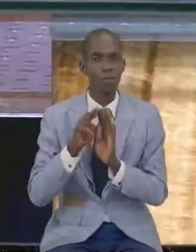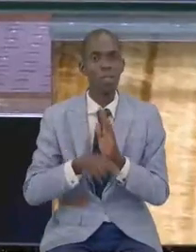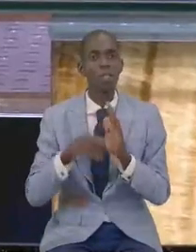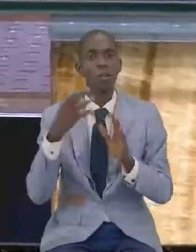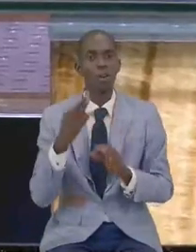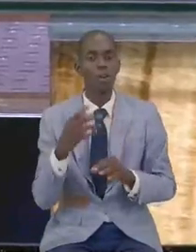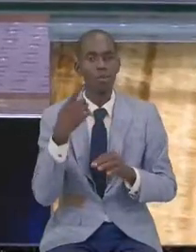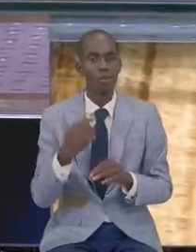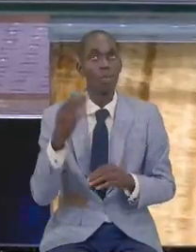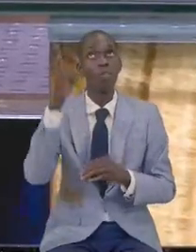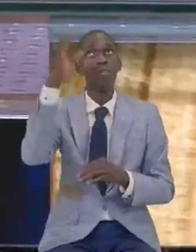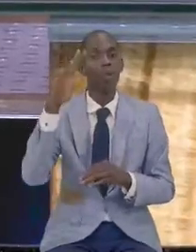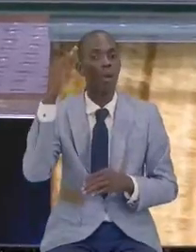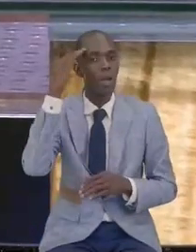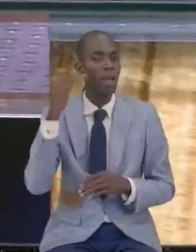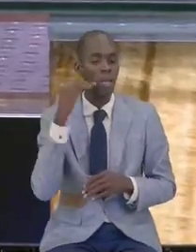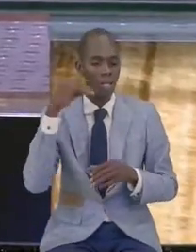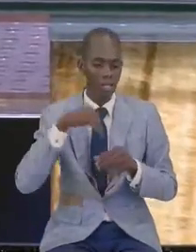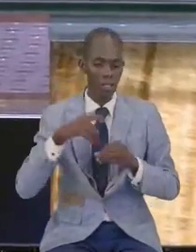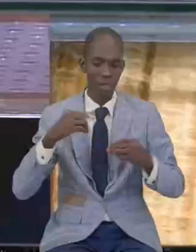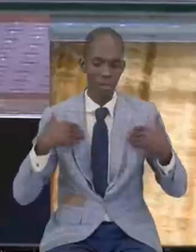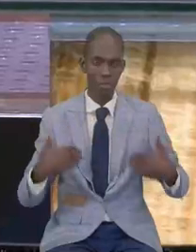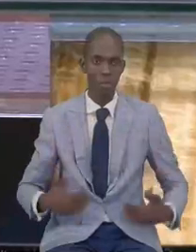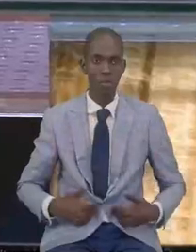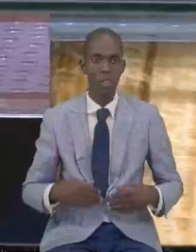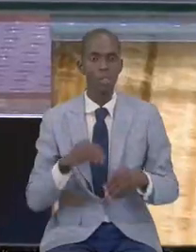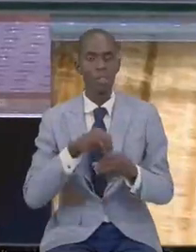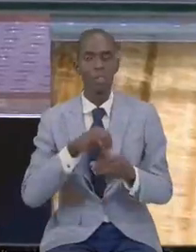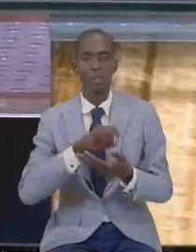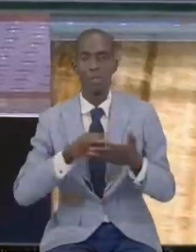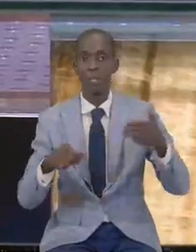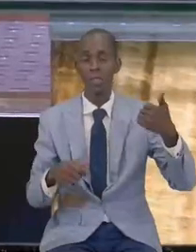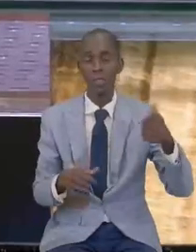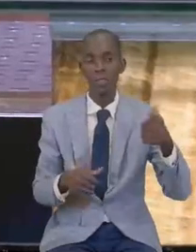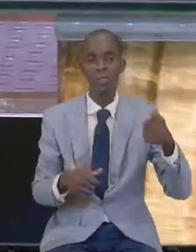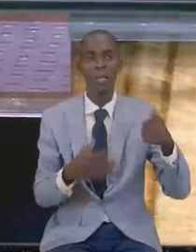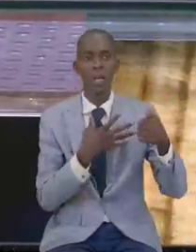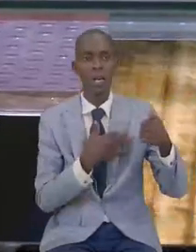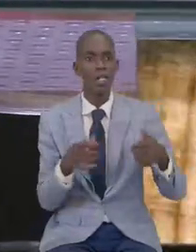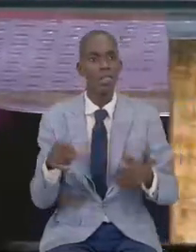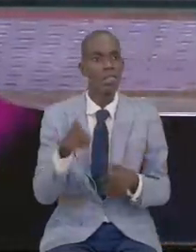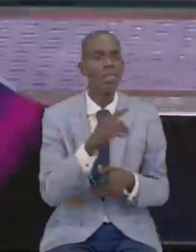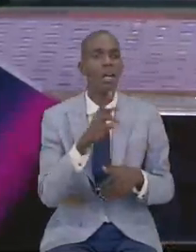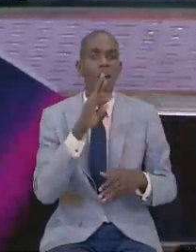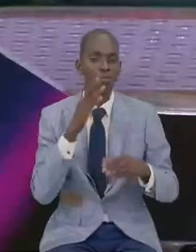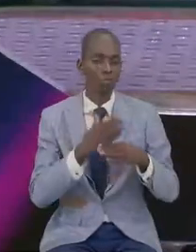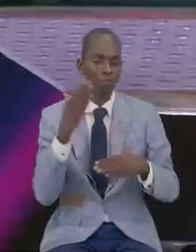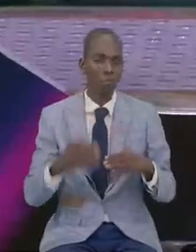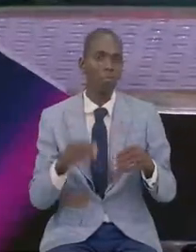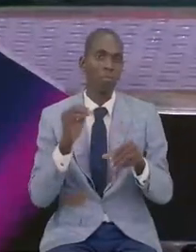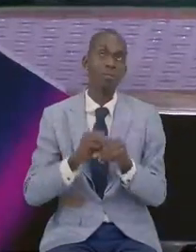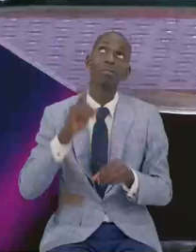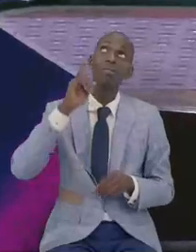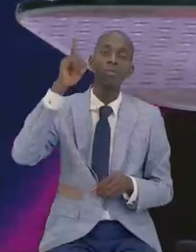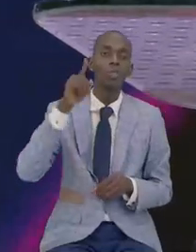toute la plénitude de la divinité. Le verset 10 dit, vous avez tout pleinement en lui. Tu